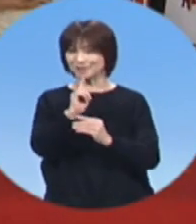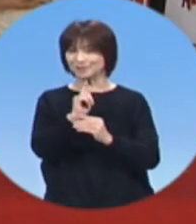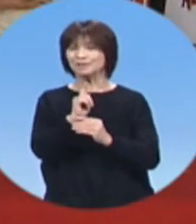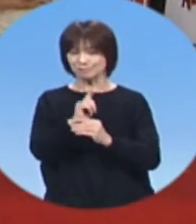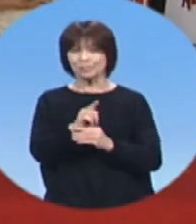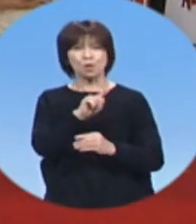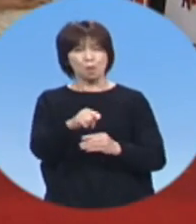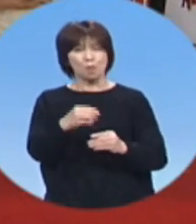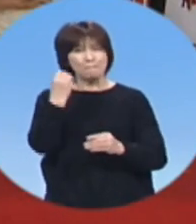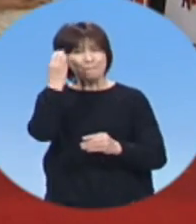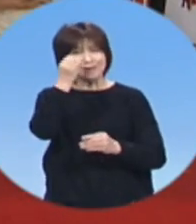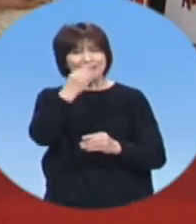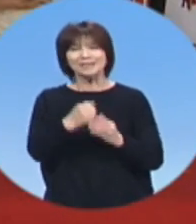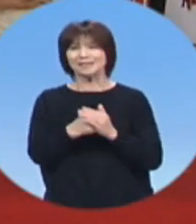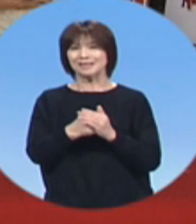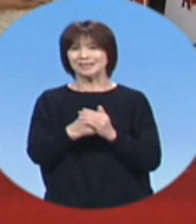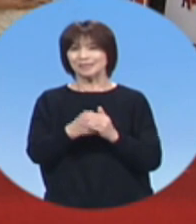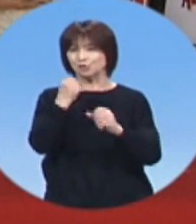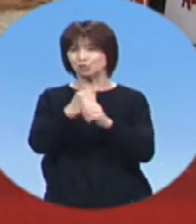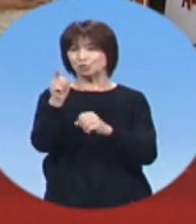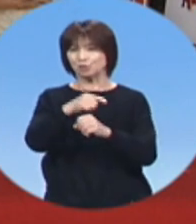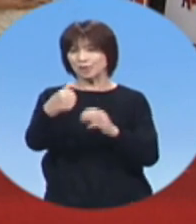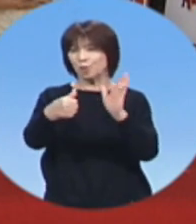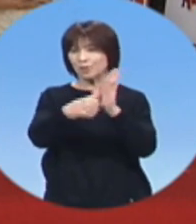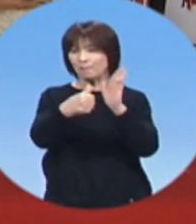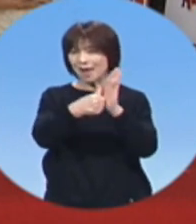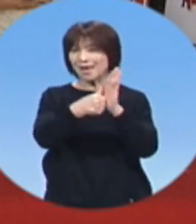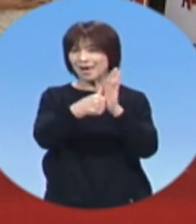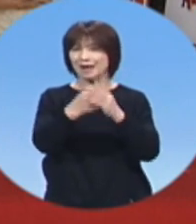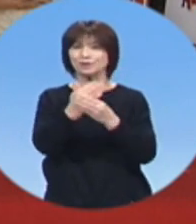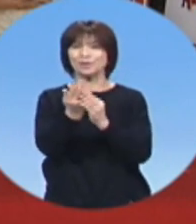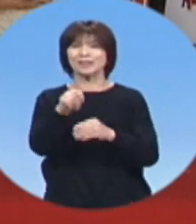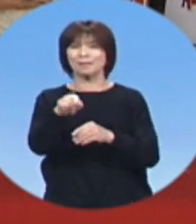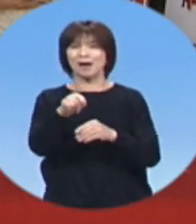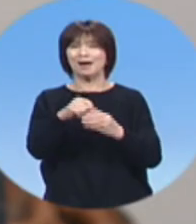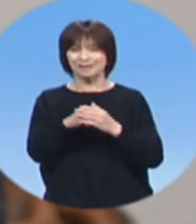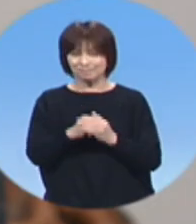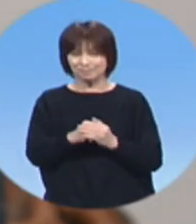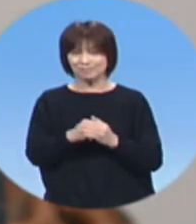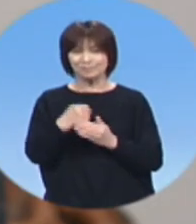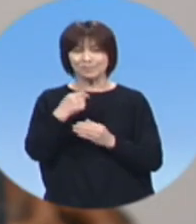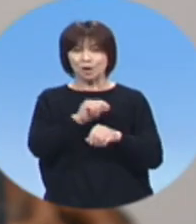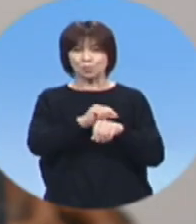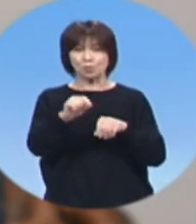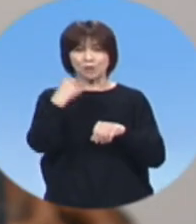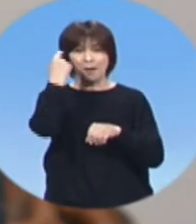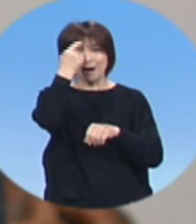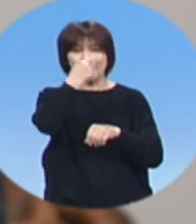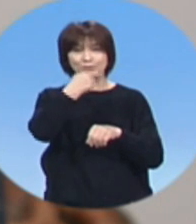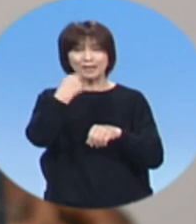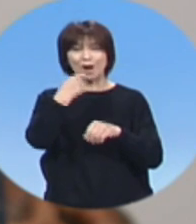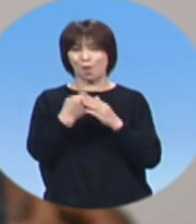ひな様にはちょっと珍しく、あの作者の名前のついているおひな様です。で、特徴はこの丸顔